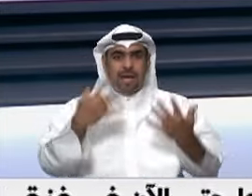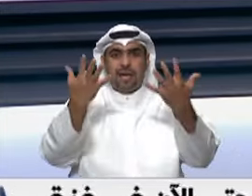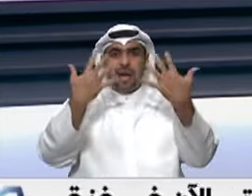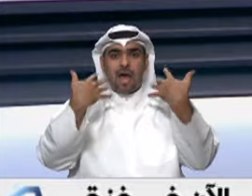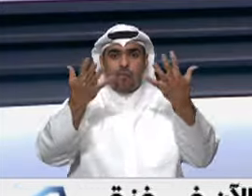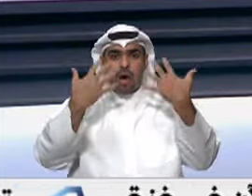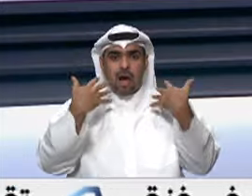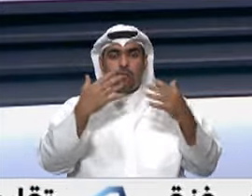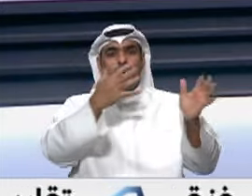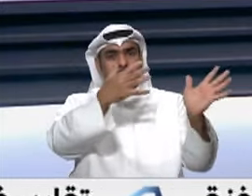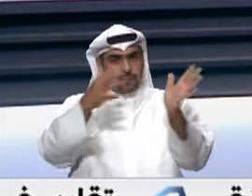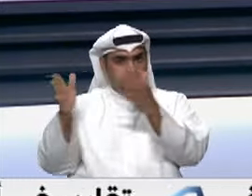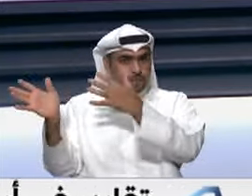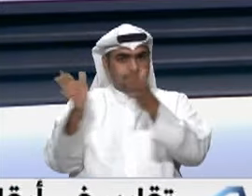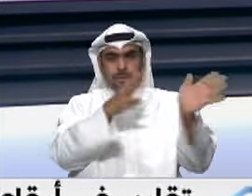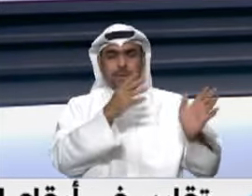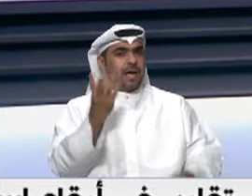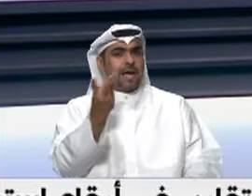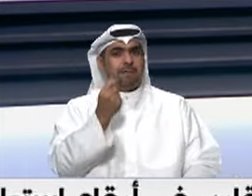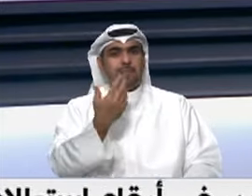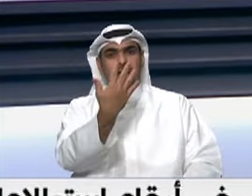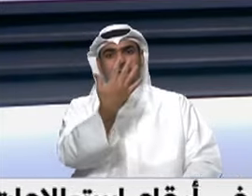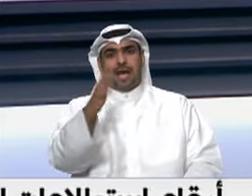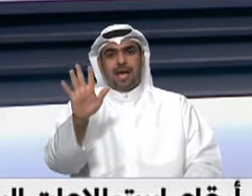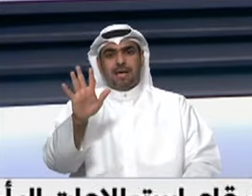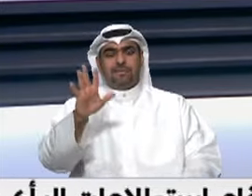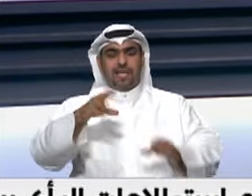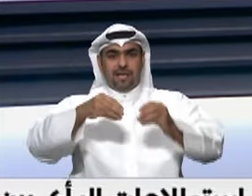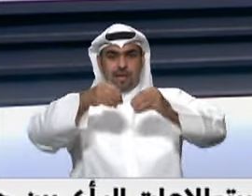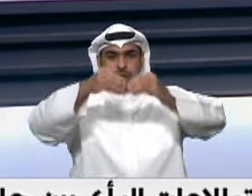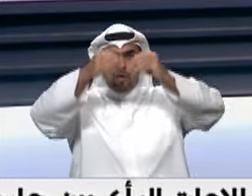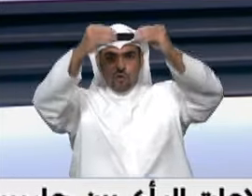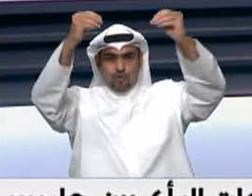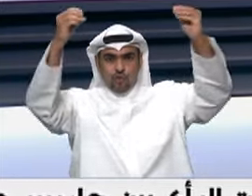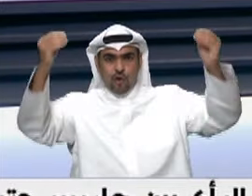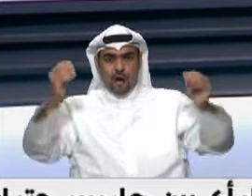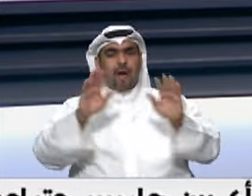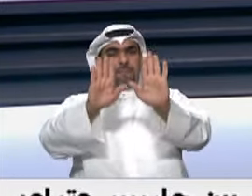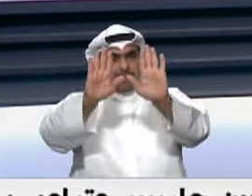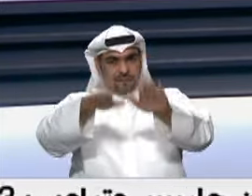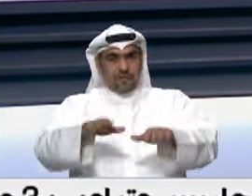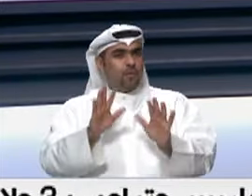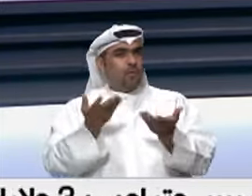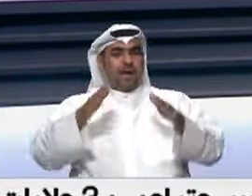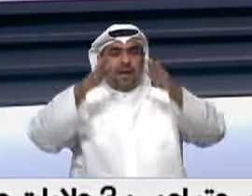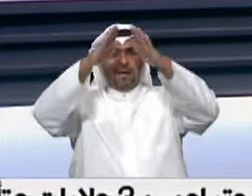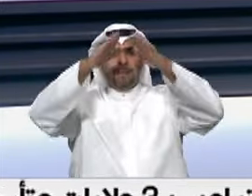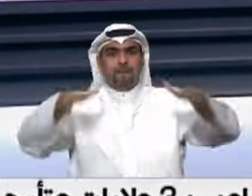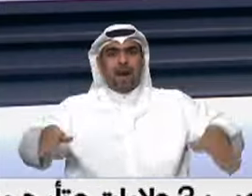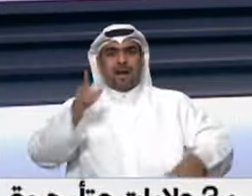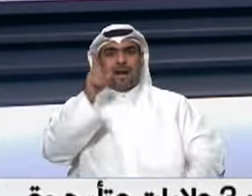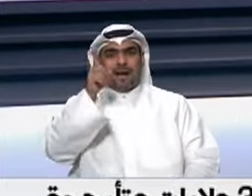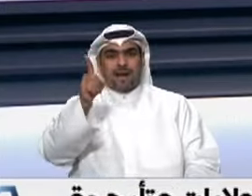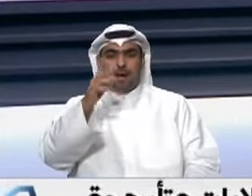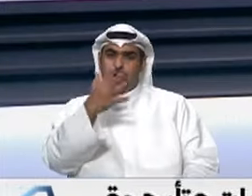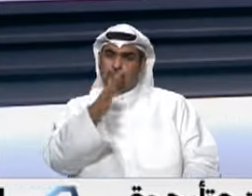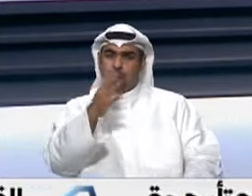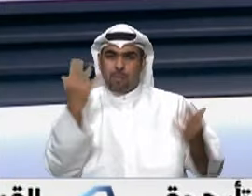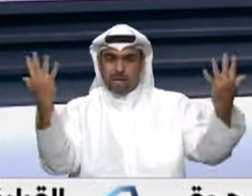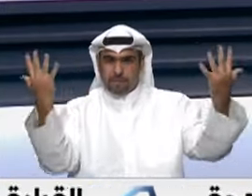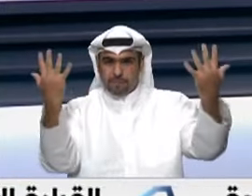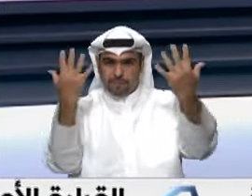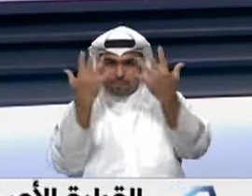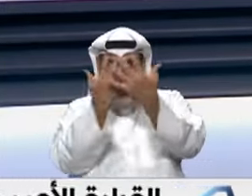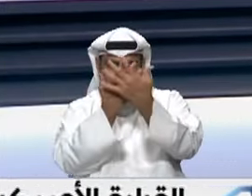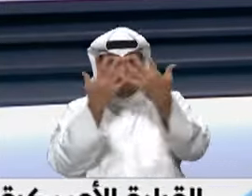تصل ل 55 كيلومتر في الساعة. تثير الغبار خاصة على المناطق المكشوفة وممكن تنخفض معها الرؤية الأفقية. أما حاليا